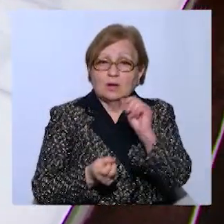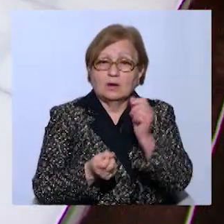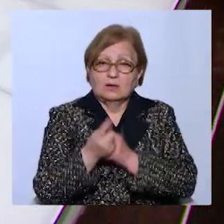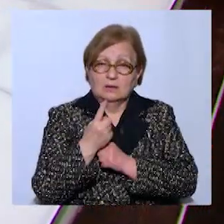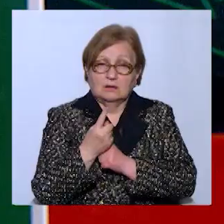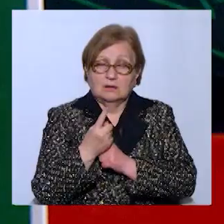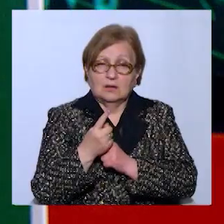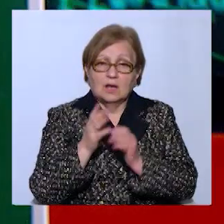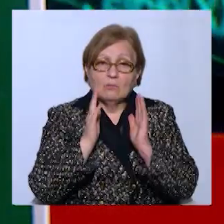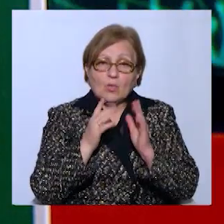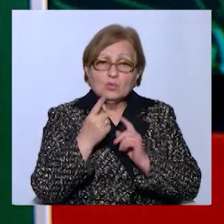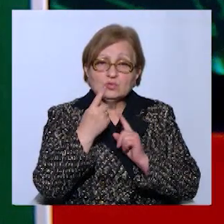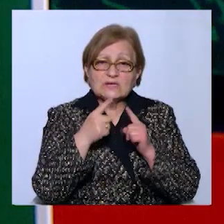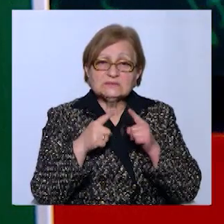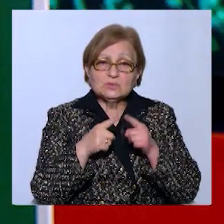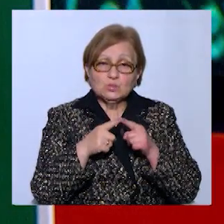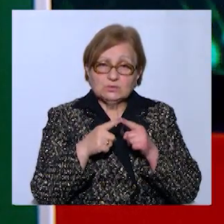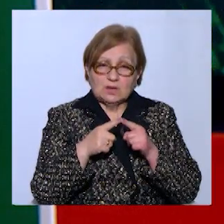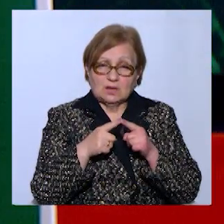აქაც ერთი კუთხე მხოლოდ მართი.